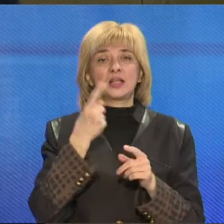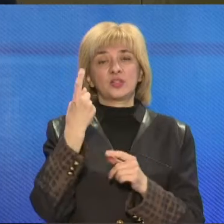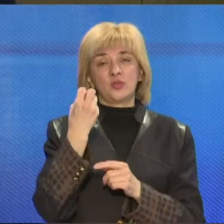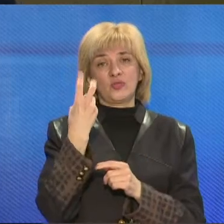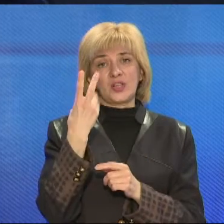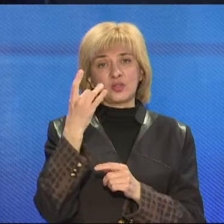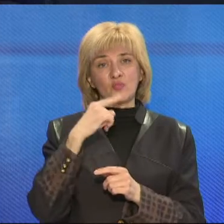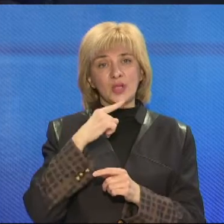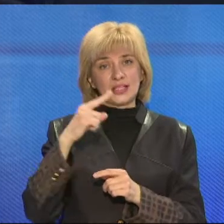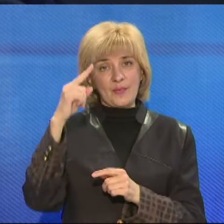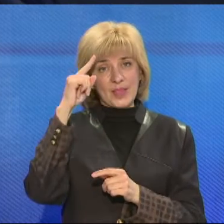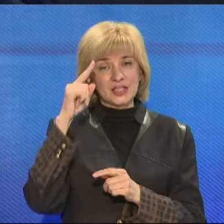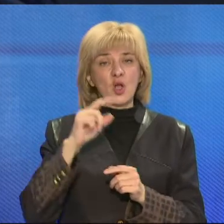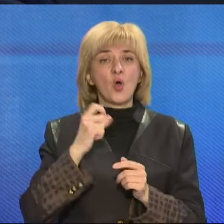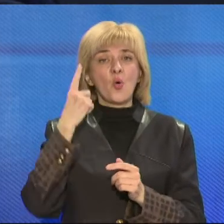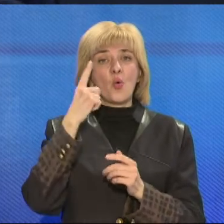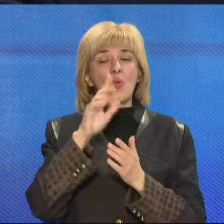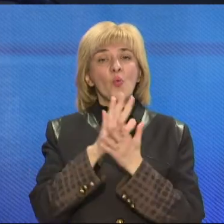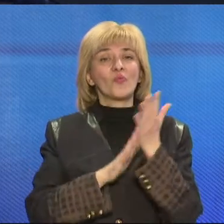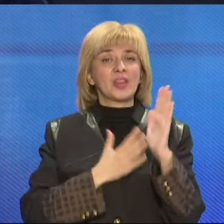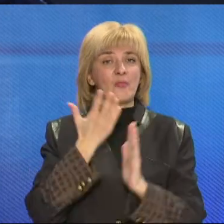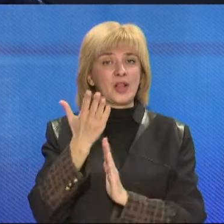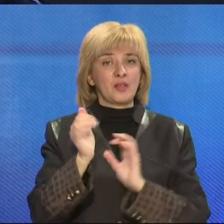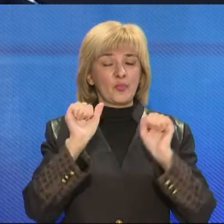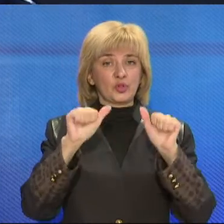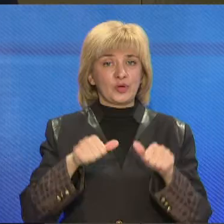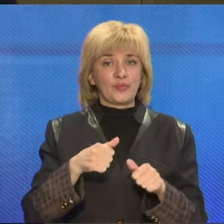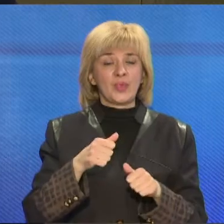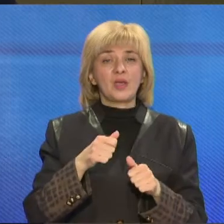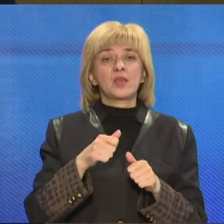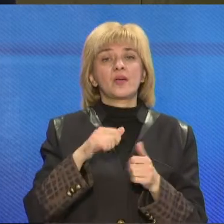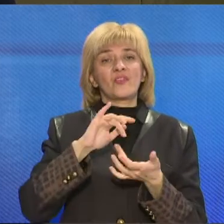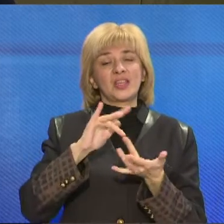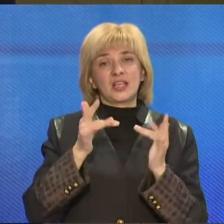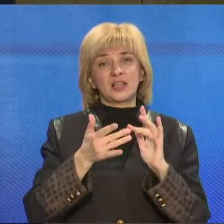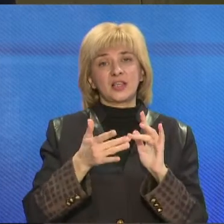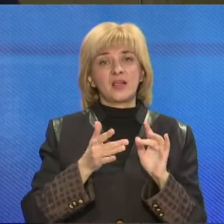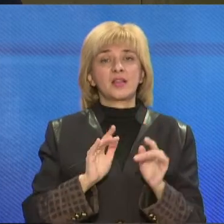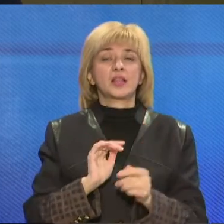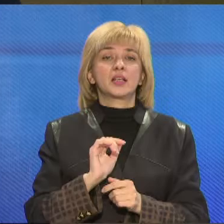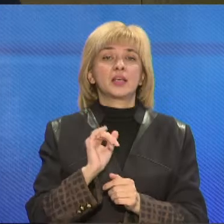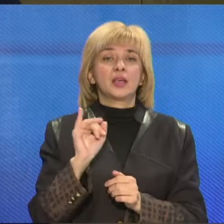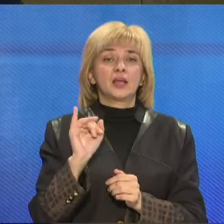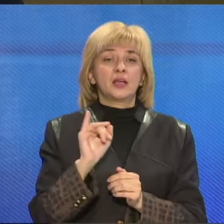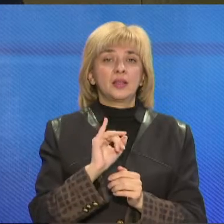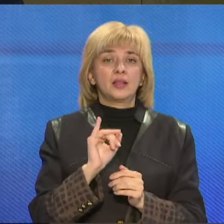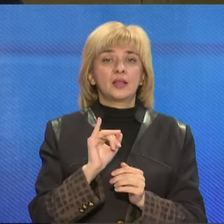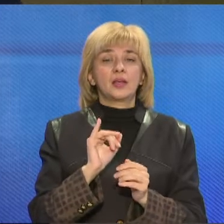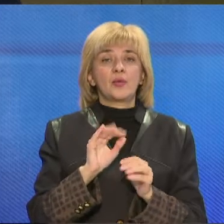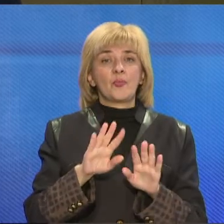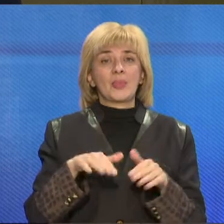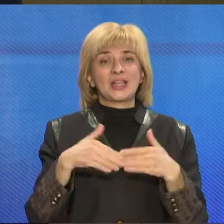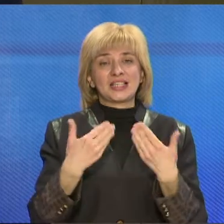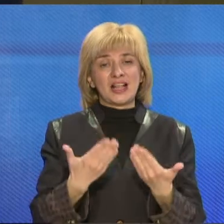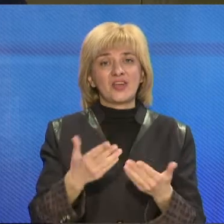112 рублей за месяц. Уведомление можно подать в электронном виде, обращаться в налоговые органы нет необходимости. Уведомление